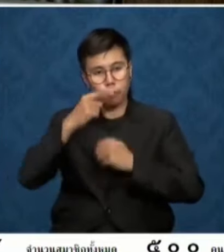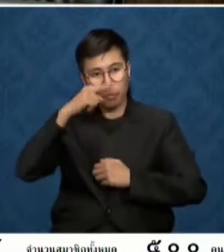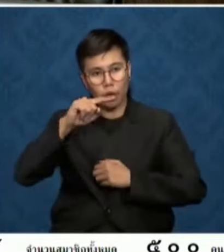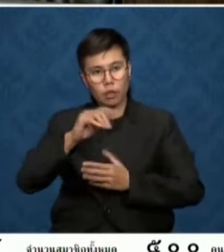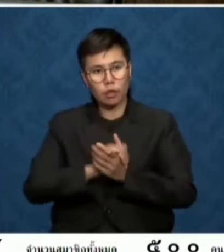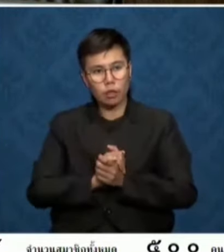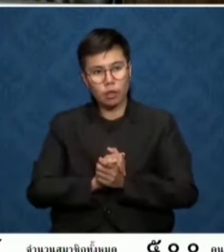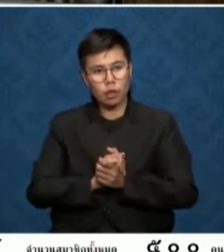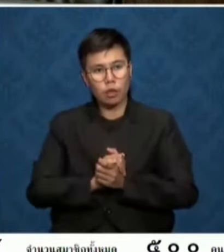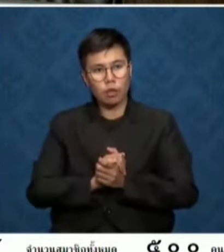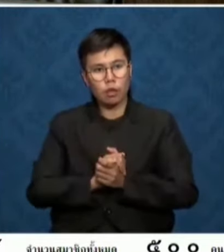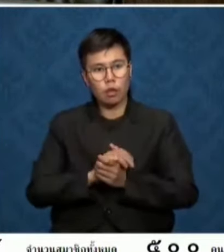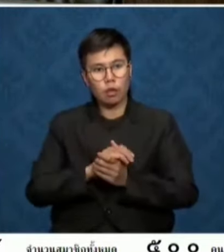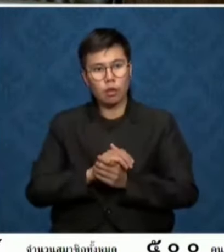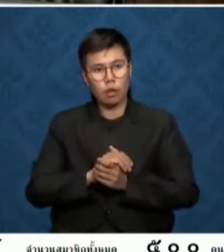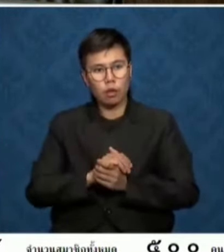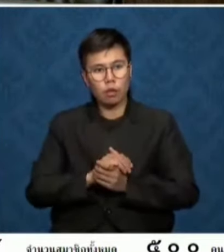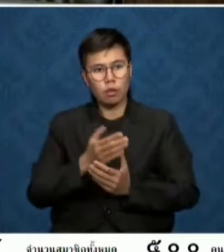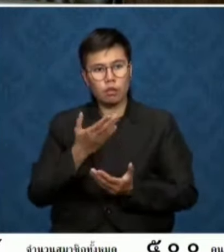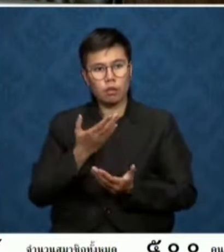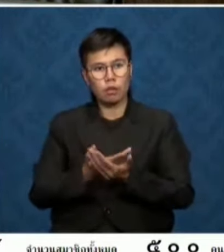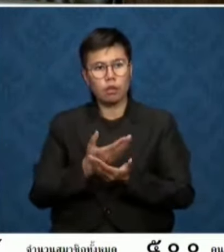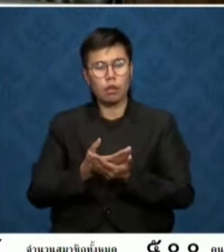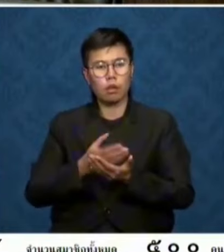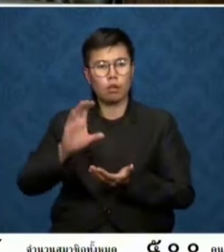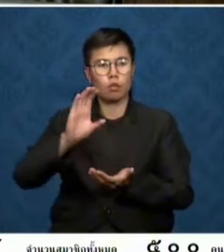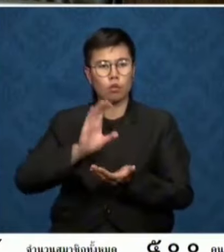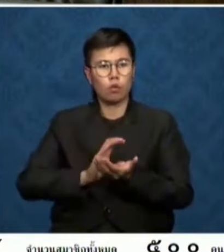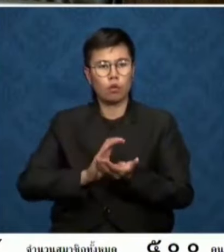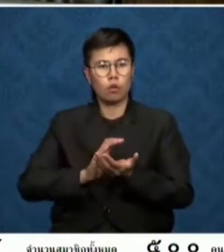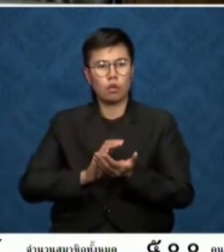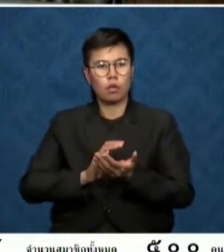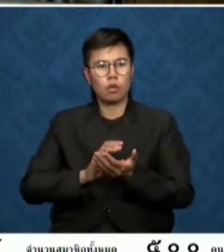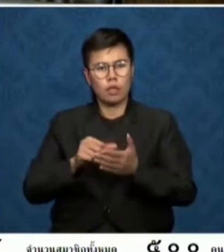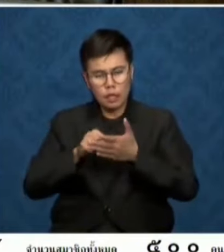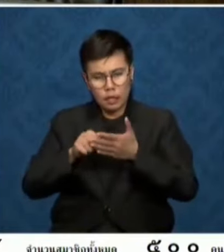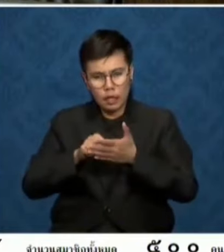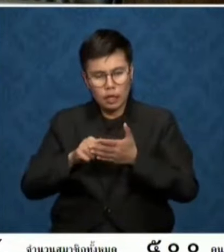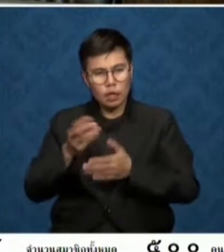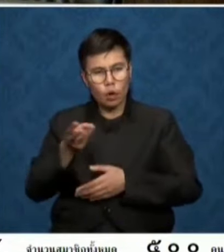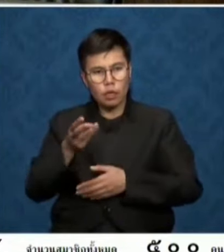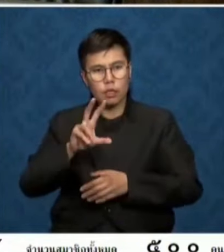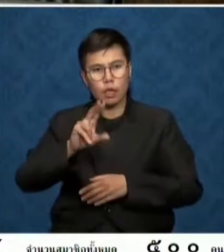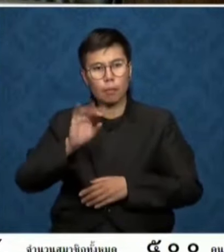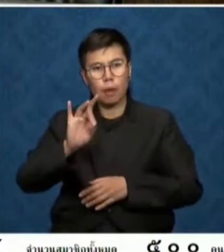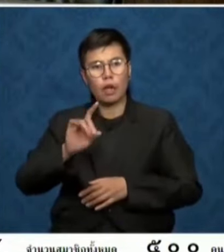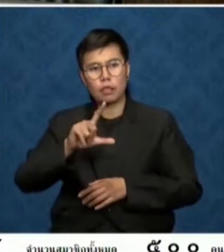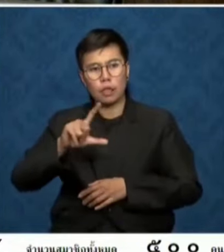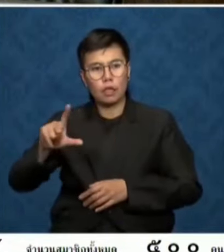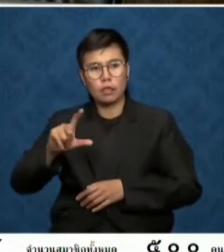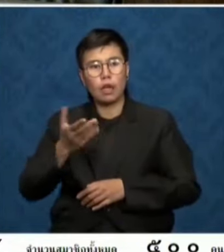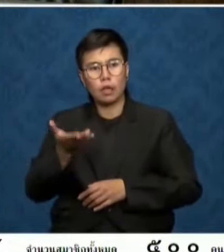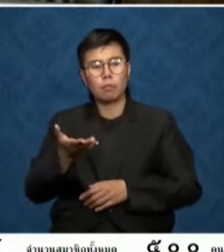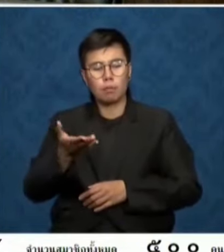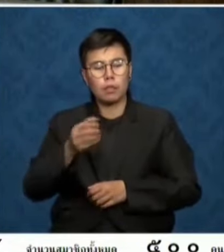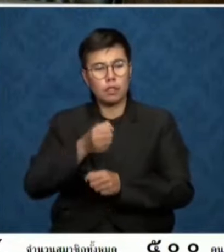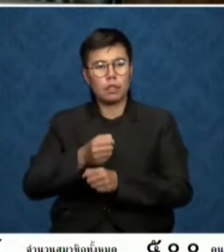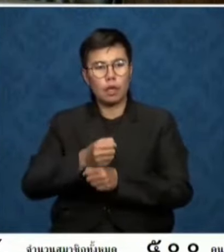งบประมาณว่าการตัดงบงานการงบประมาณครั้งนี้ดูเล็กน้อยแต่ก็น่าเสียดายครับ38ล้านถ้าหากว่าท่านเอาไปตั้งไว้